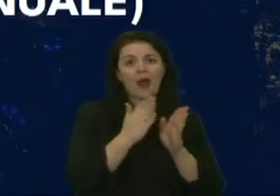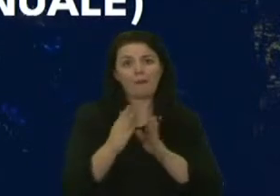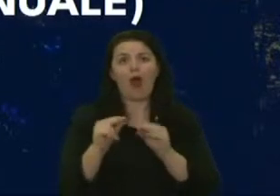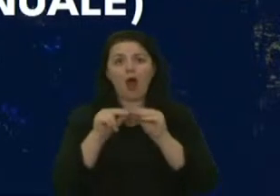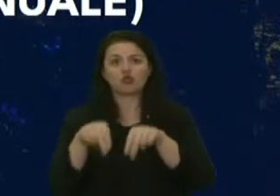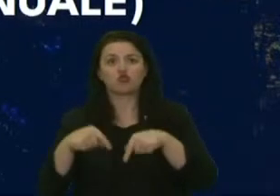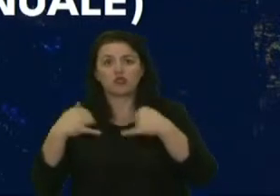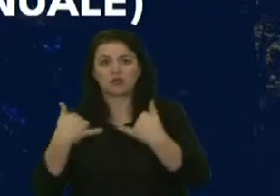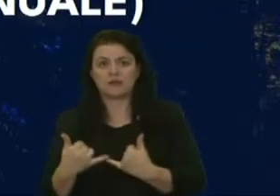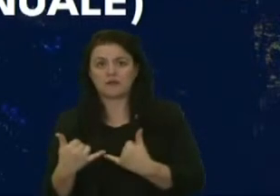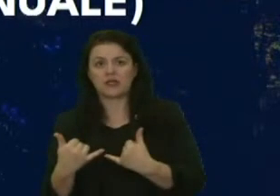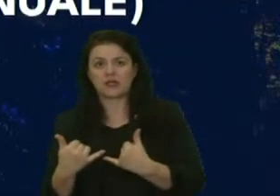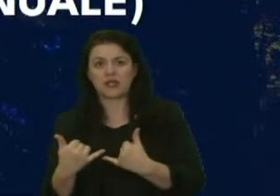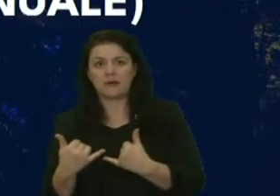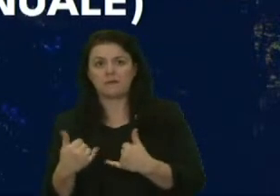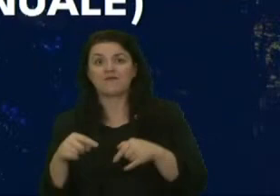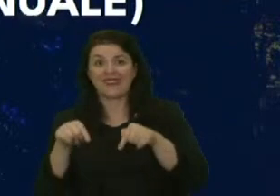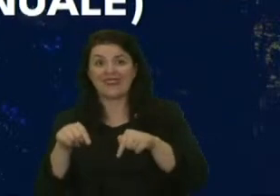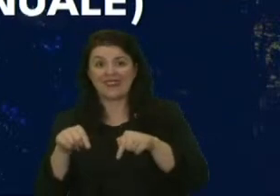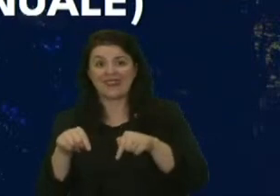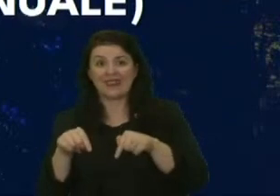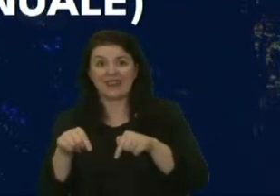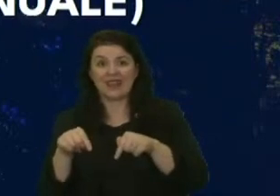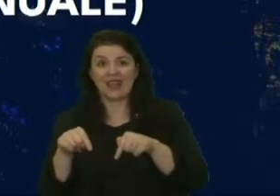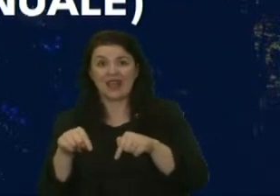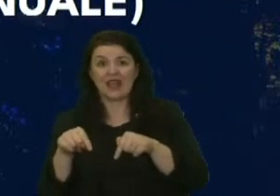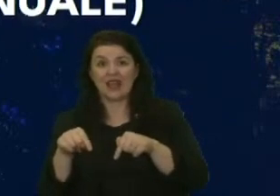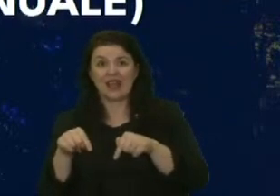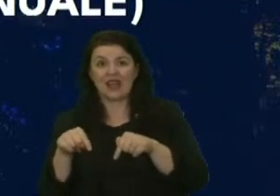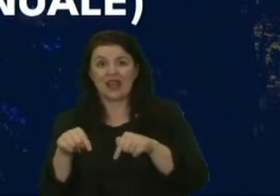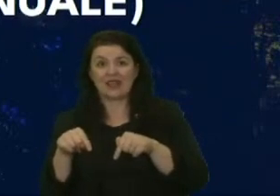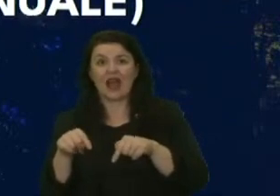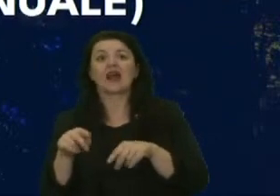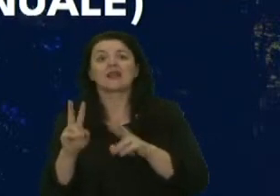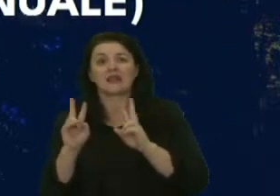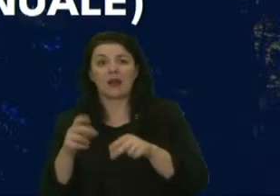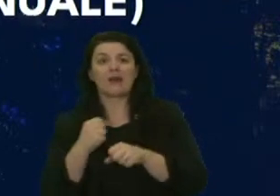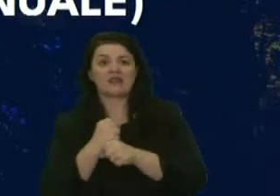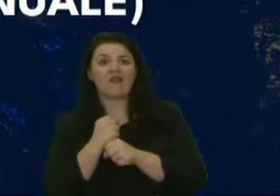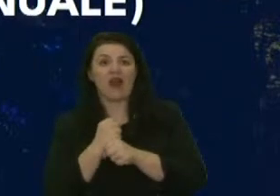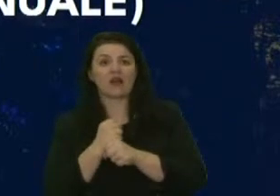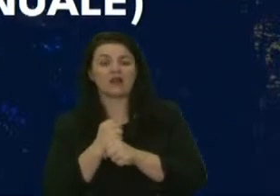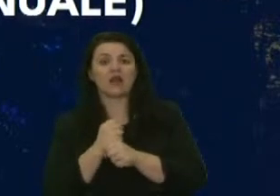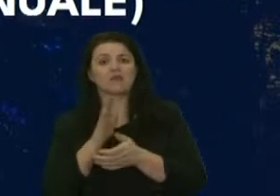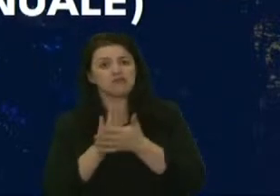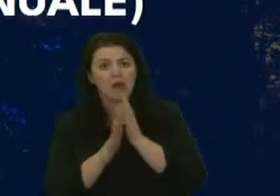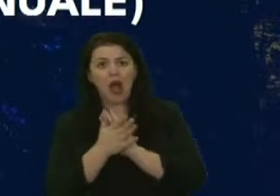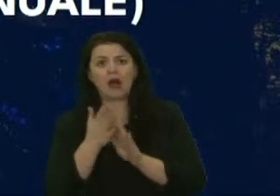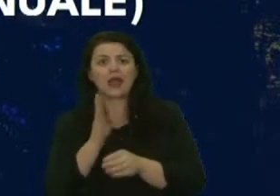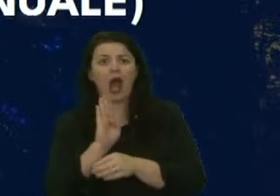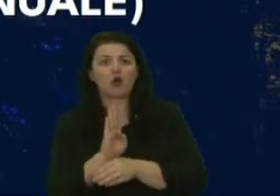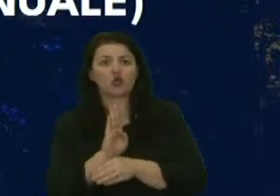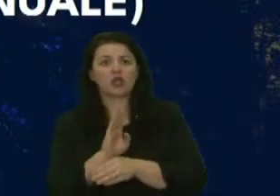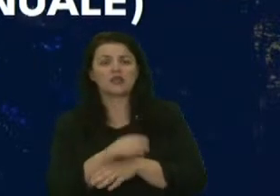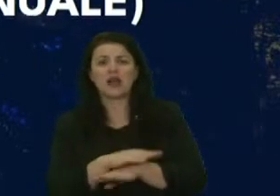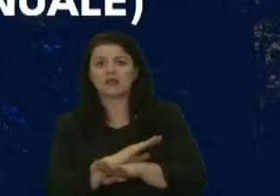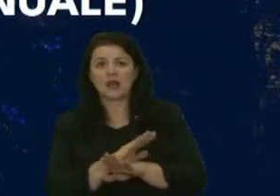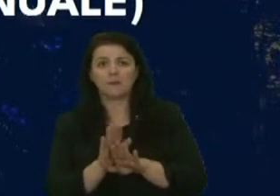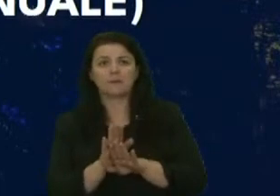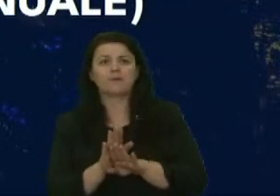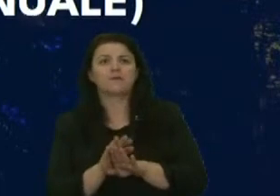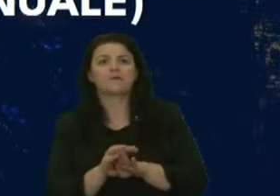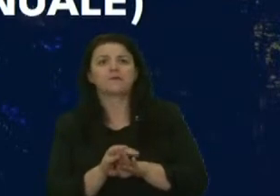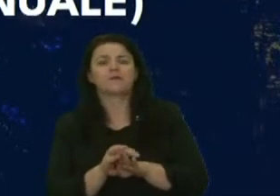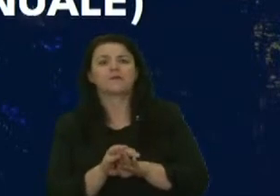asta acuma suntem la faza în care repet a trebuia să mai spun și autorizație de construcție ca să închidă etapa că fără autorizație de